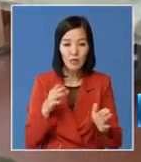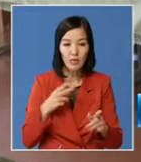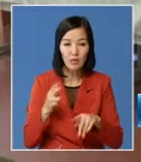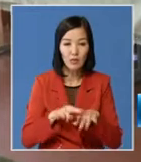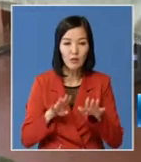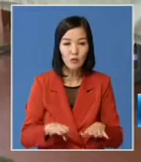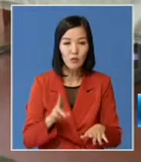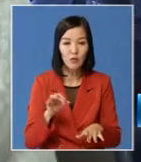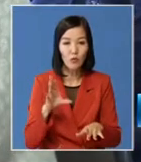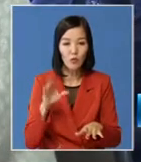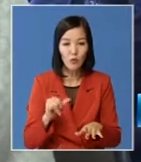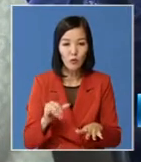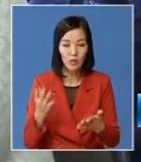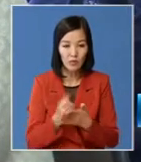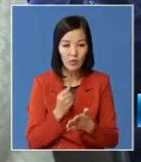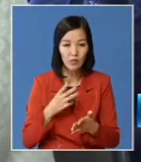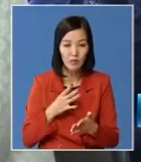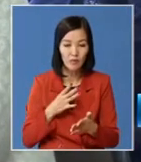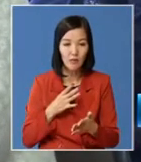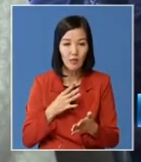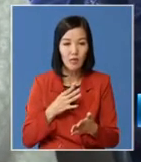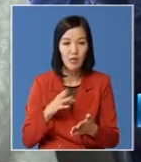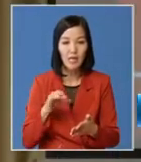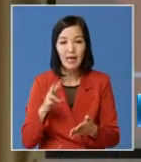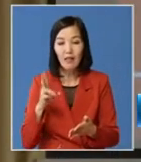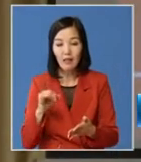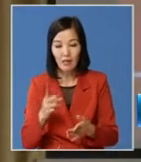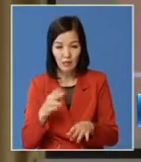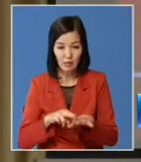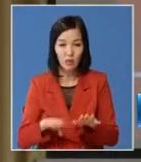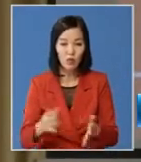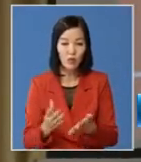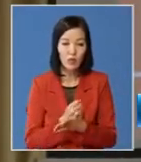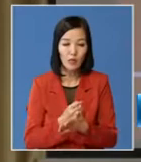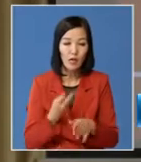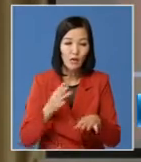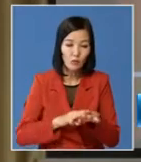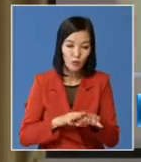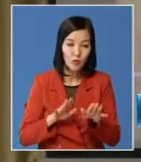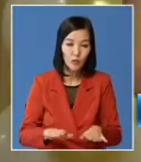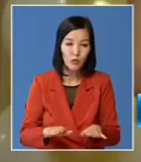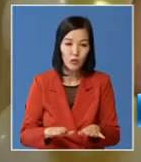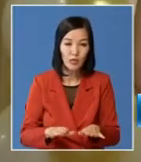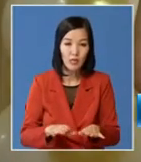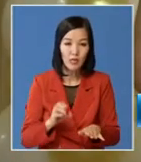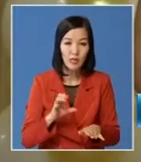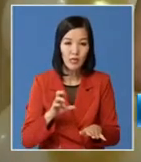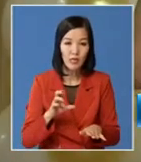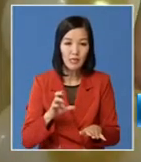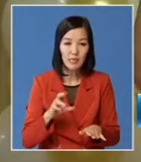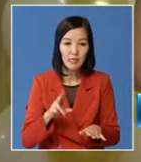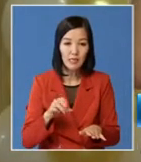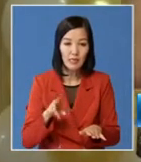екінші орынды Көксу ауданынан Зарина Темірғали мен Талғар ауданынан Алия Тұрғанбаева мұғалімдер иеленсе, үшінші орынды Ескелді ауданынан